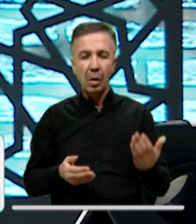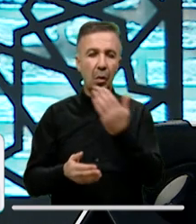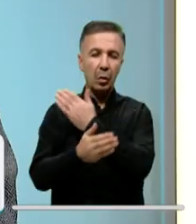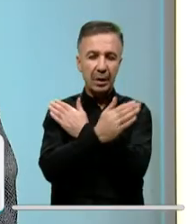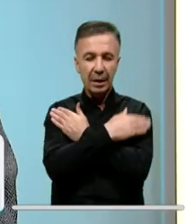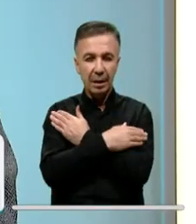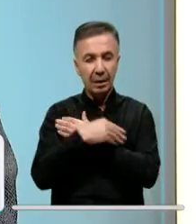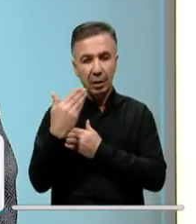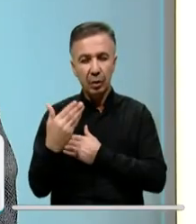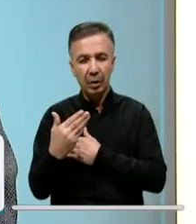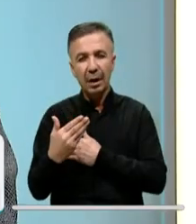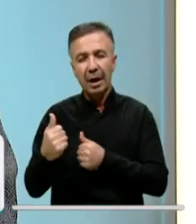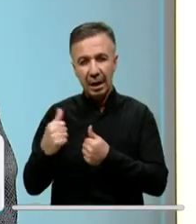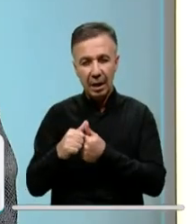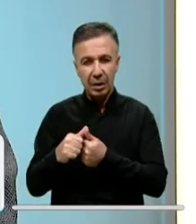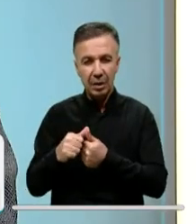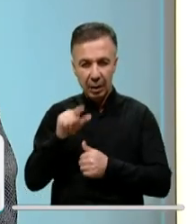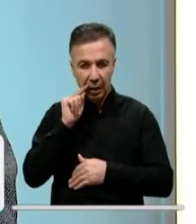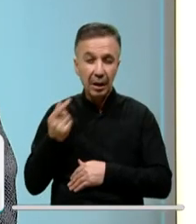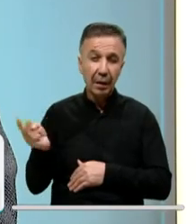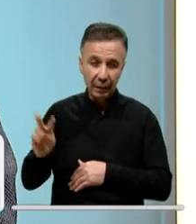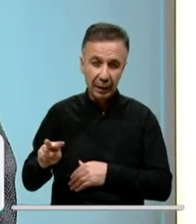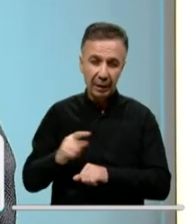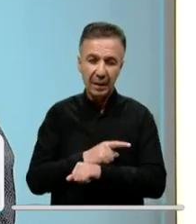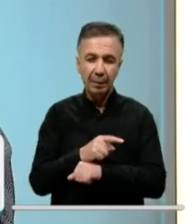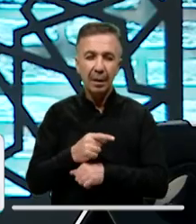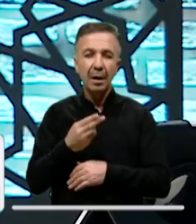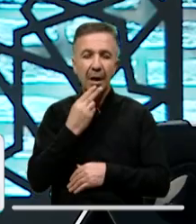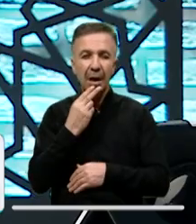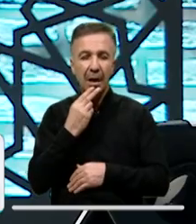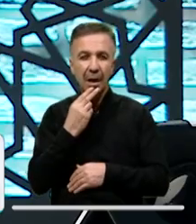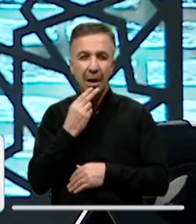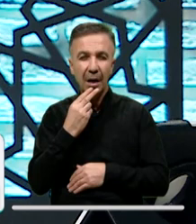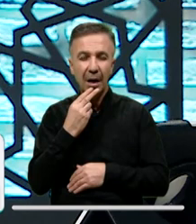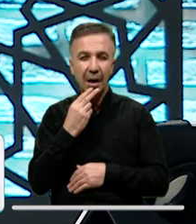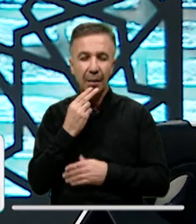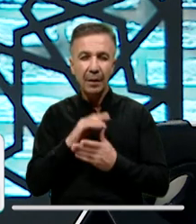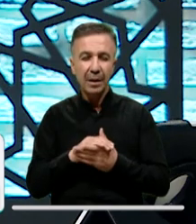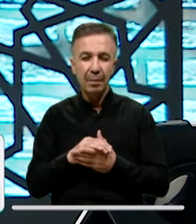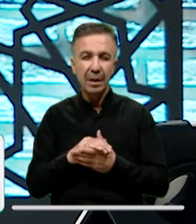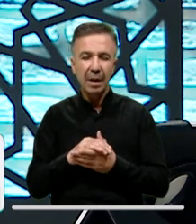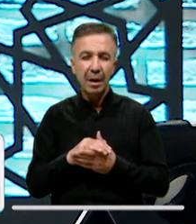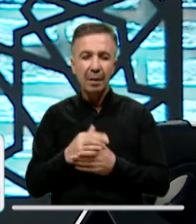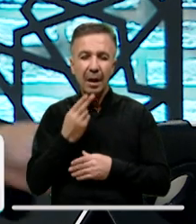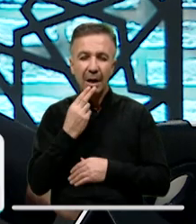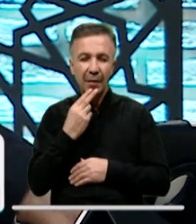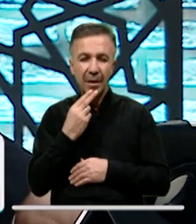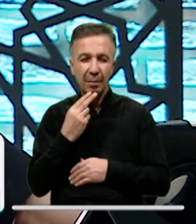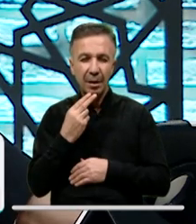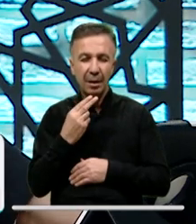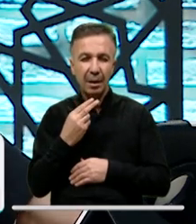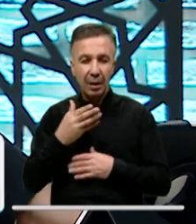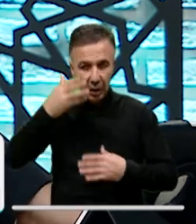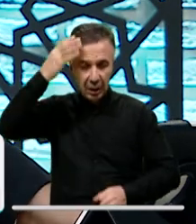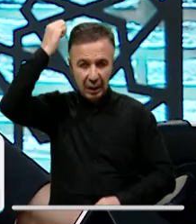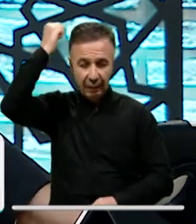daha sonra eşi vefat ettiğinde hanımefendi için böyle bir kefen bezi olarak düşünmüşler diyor hocam.